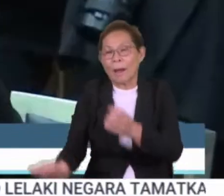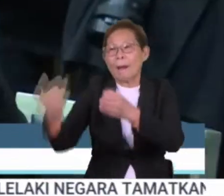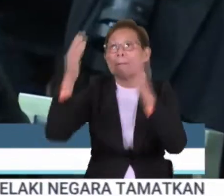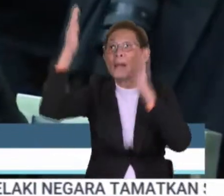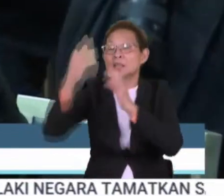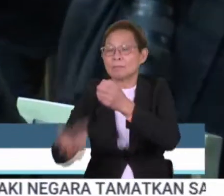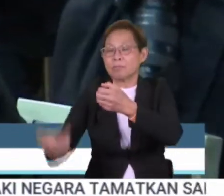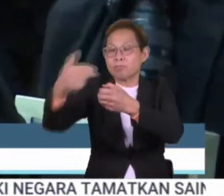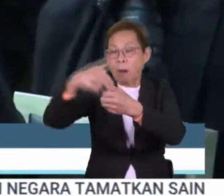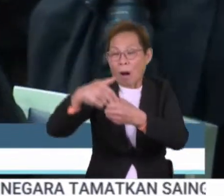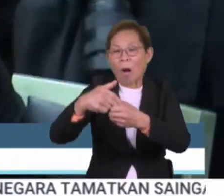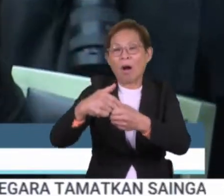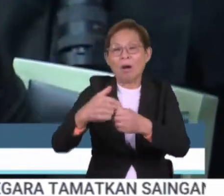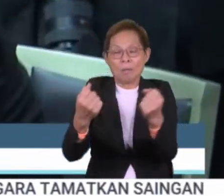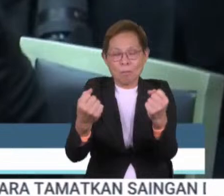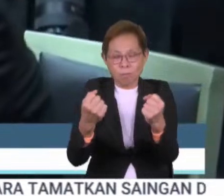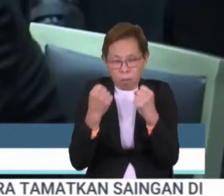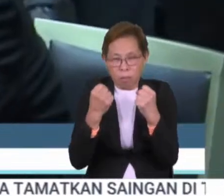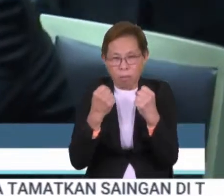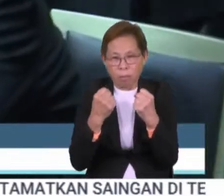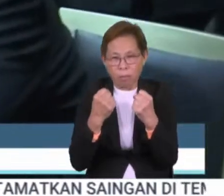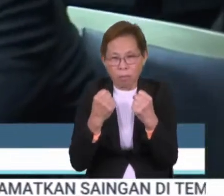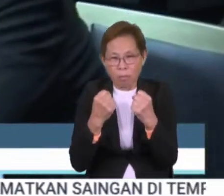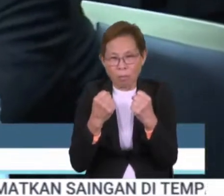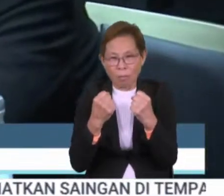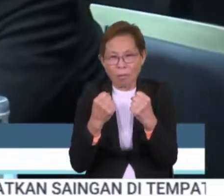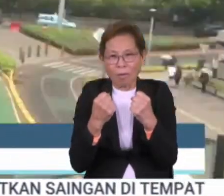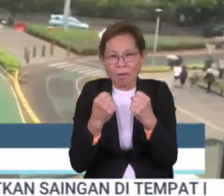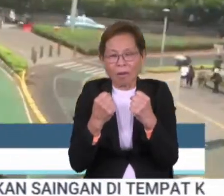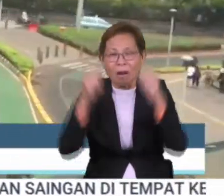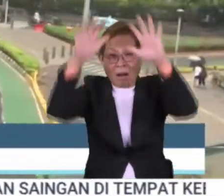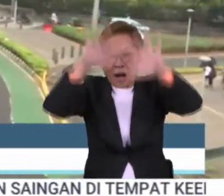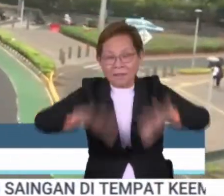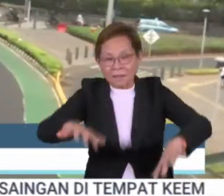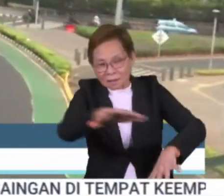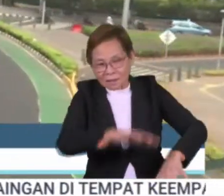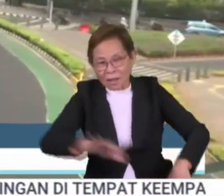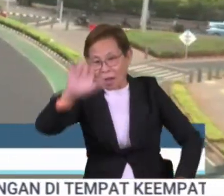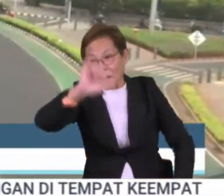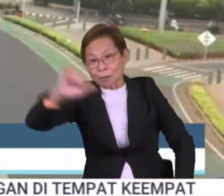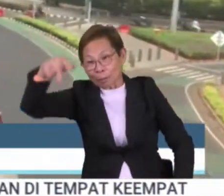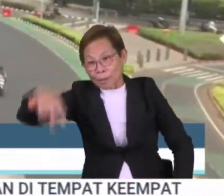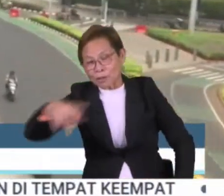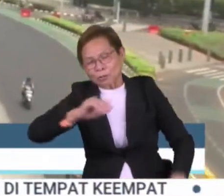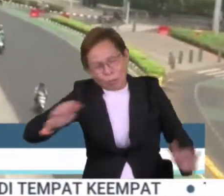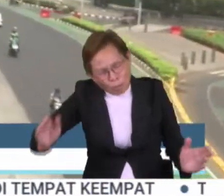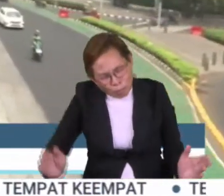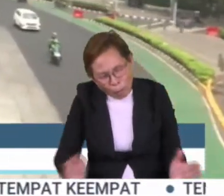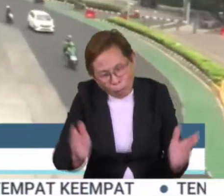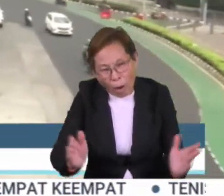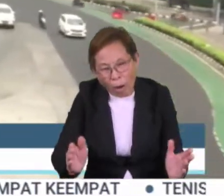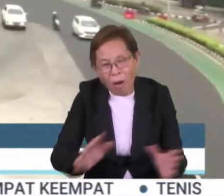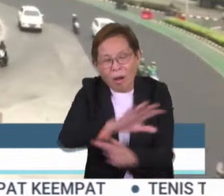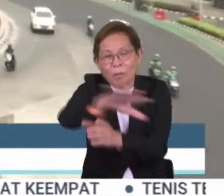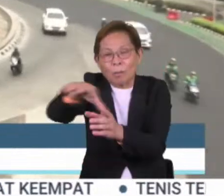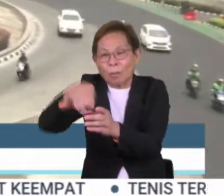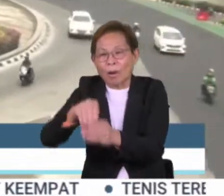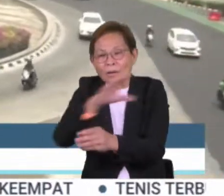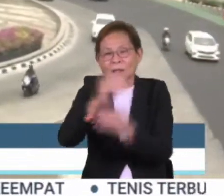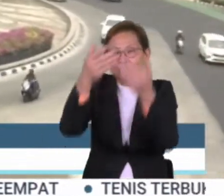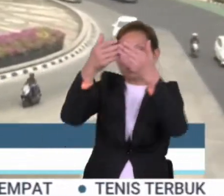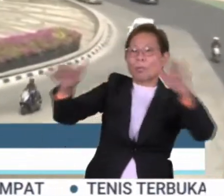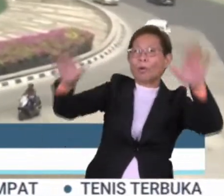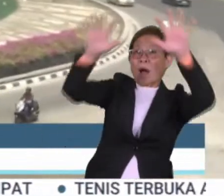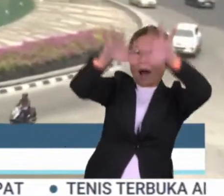penyertaan Malaysia dapat mengukuhkan lagi kepusatan ASEAN di rantau Indo-Pasifik serta menggalakkan keterangkuman dan